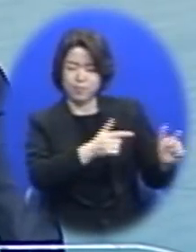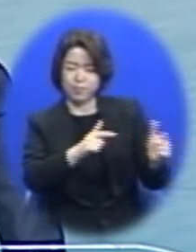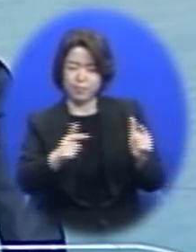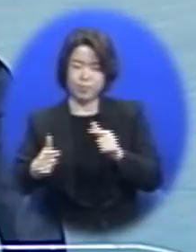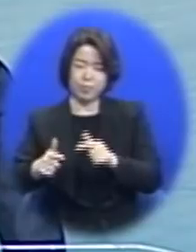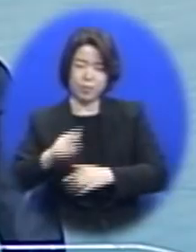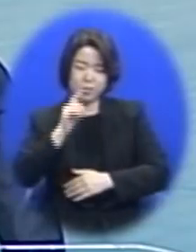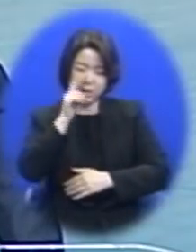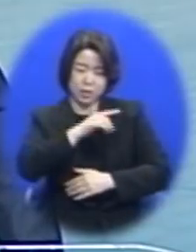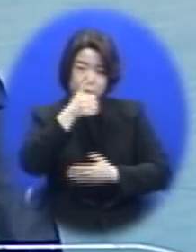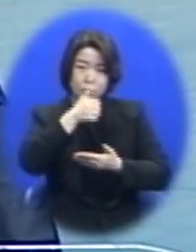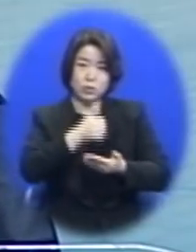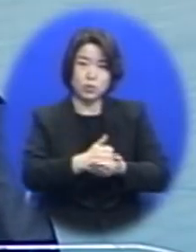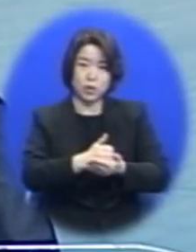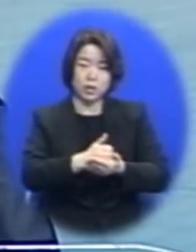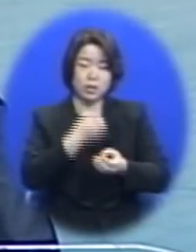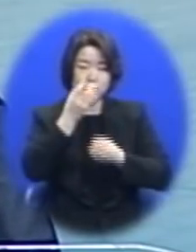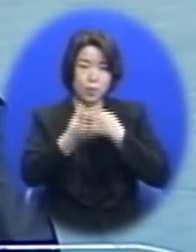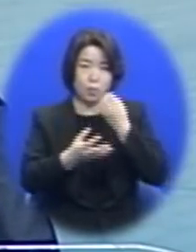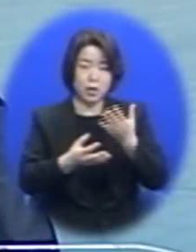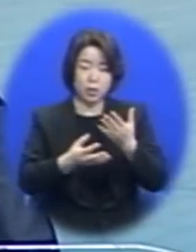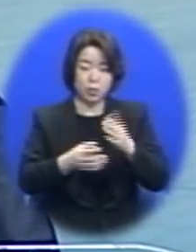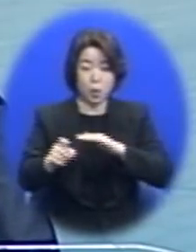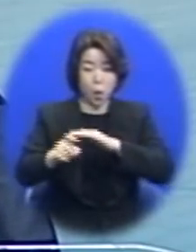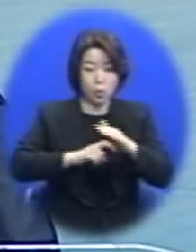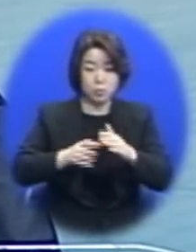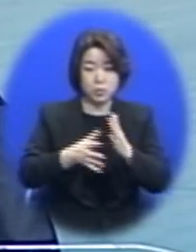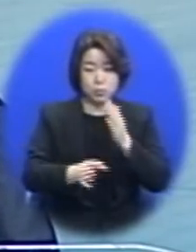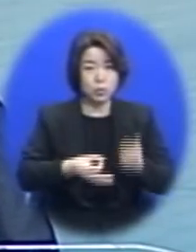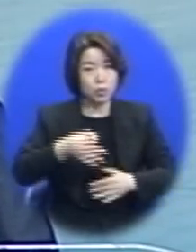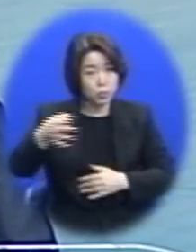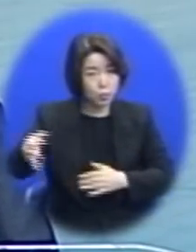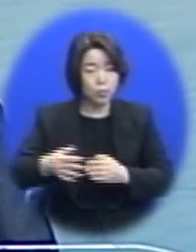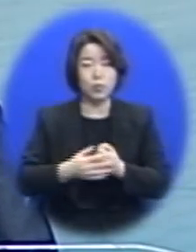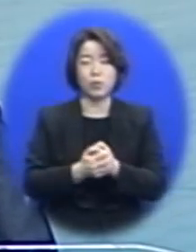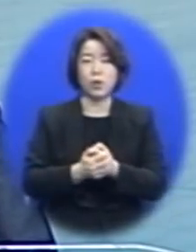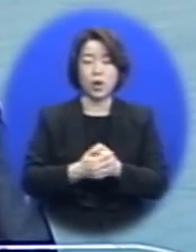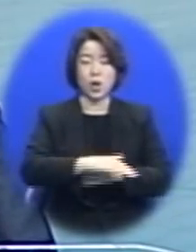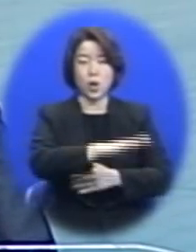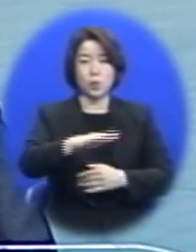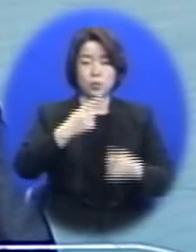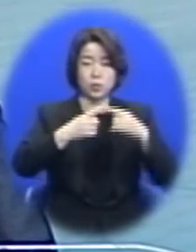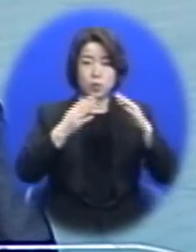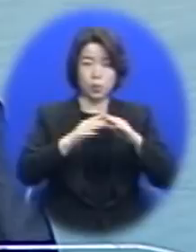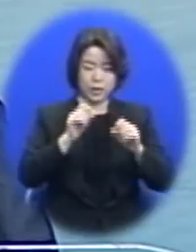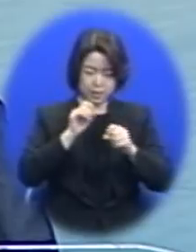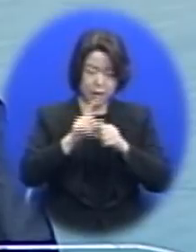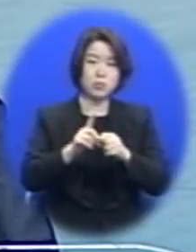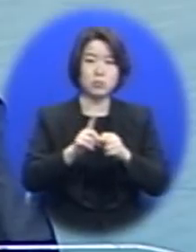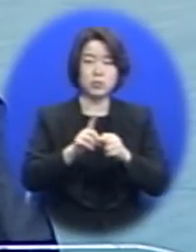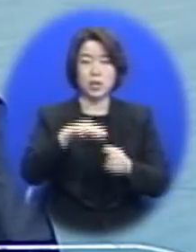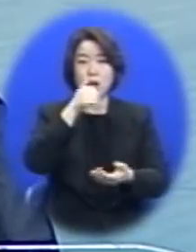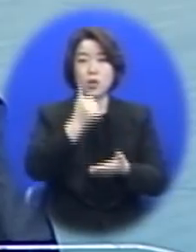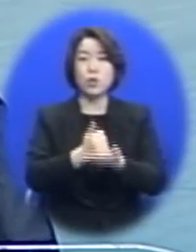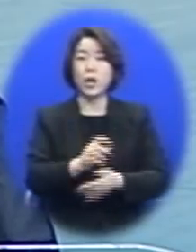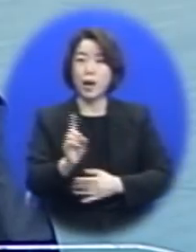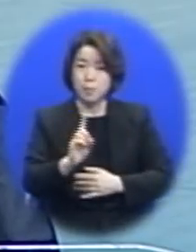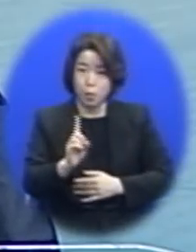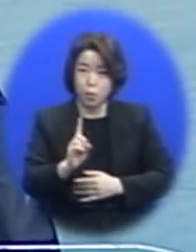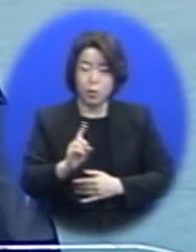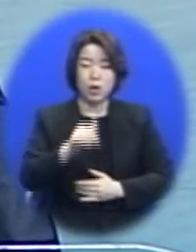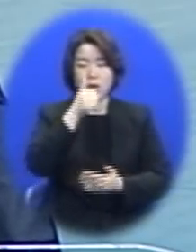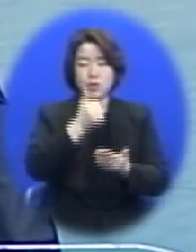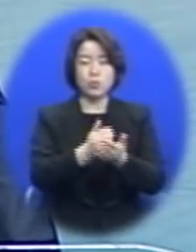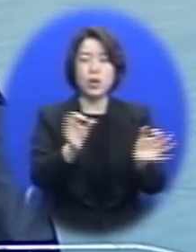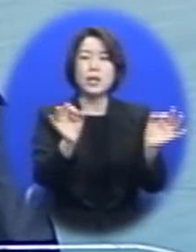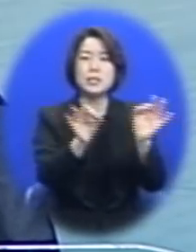고백했고 훔친 재물 들을 돌려 주었다 우리 교인 대부분은 처음으로 죄가 어떤 것이고 죄사함